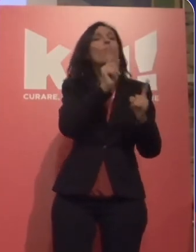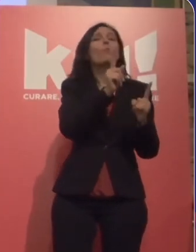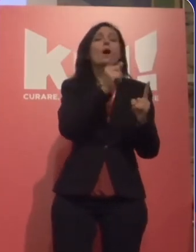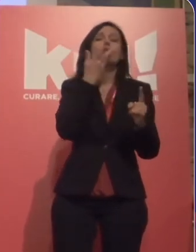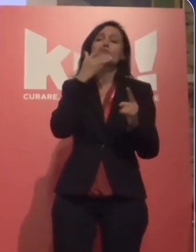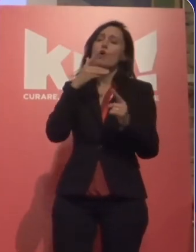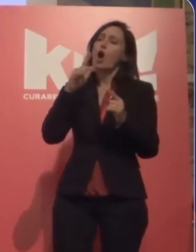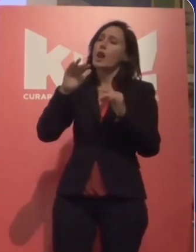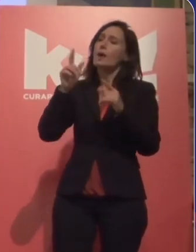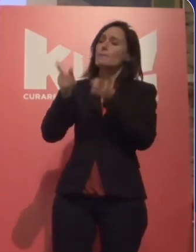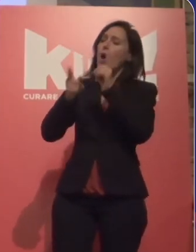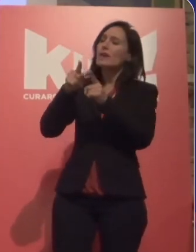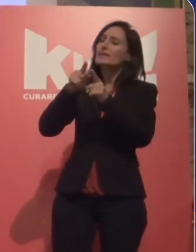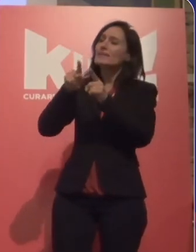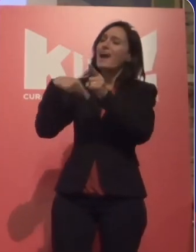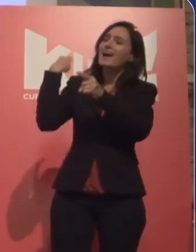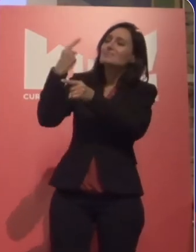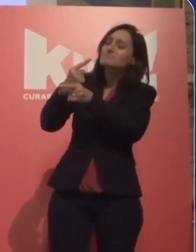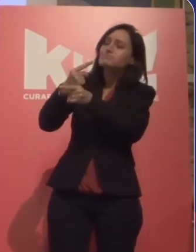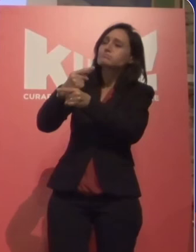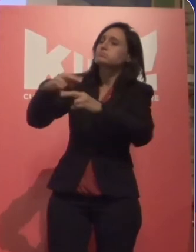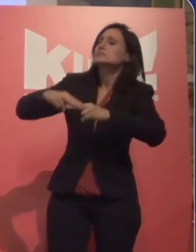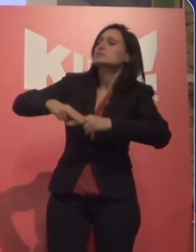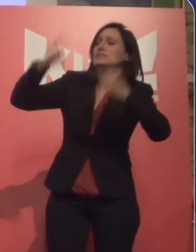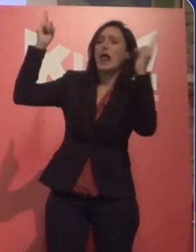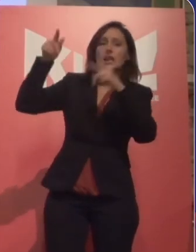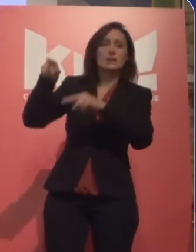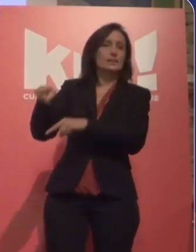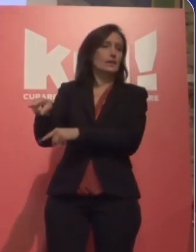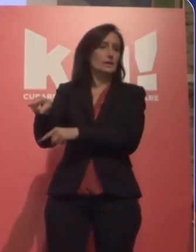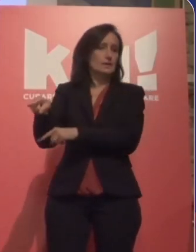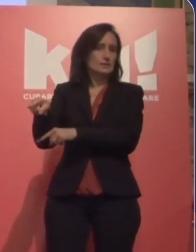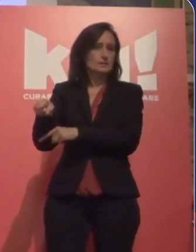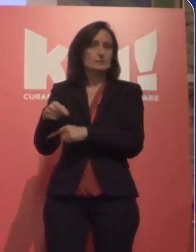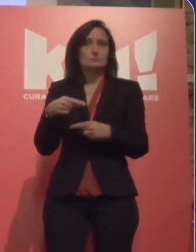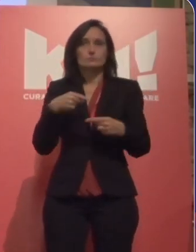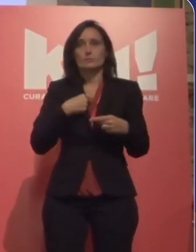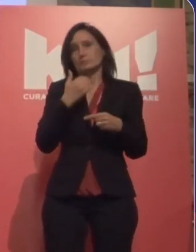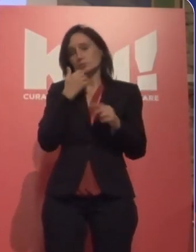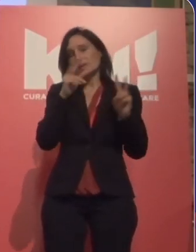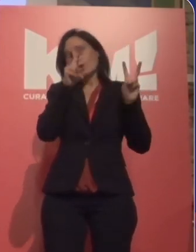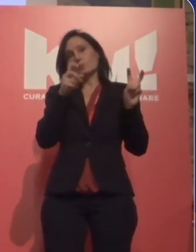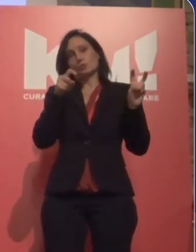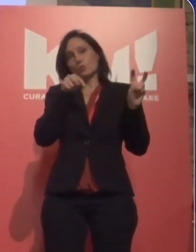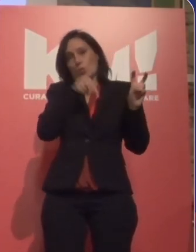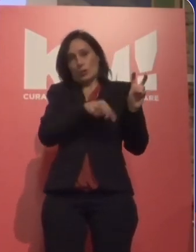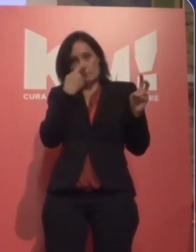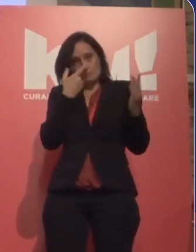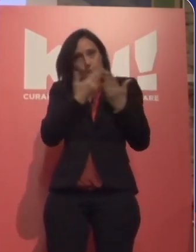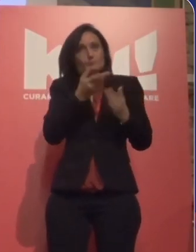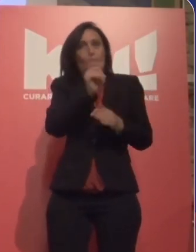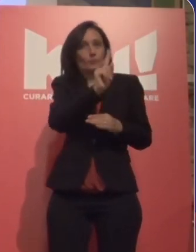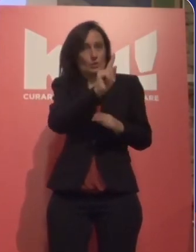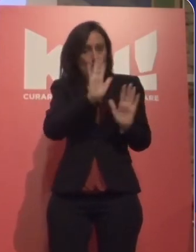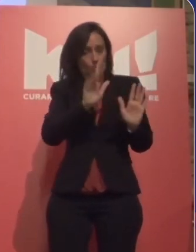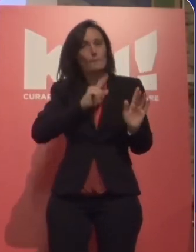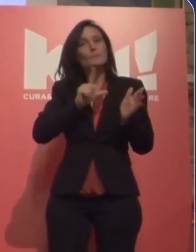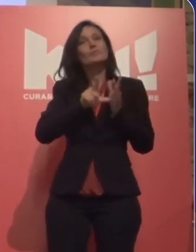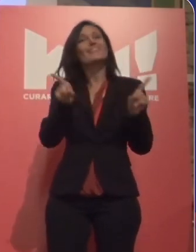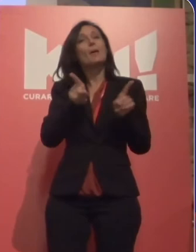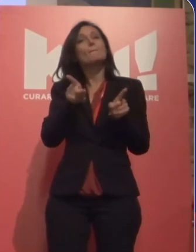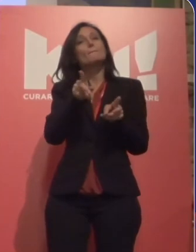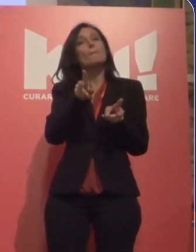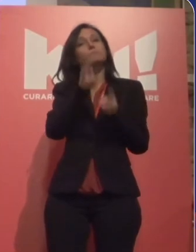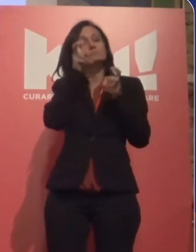politico non ho neanche un altra parte non voglio abusare del mio spazio però è del tutto evidente che vi sono stati in questi